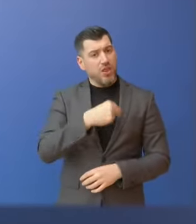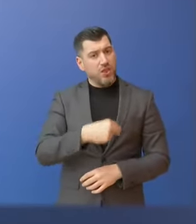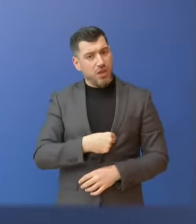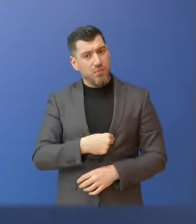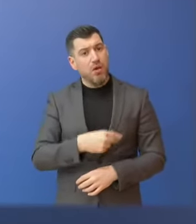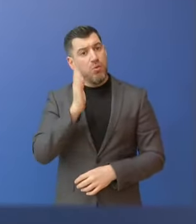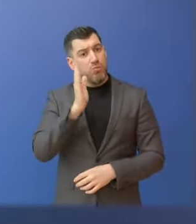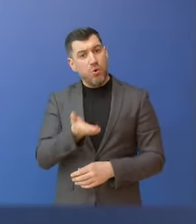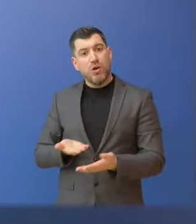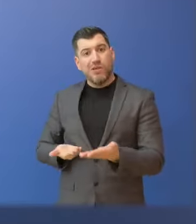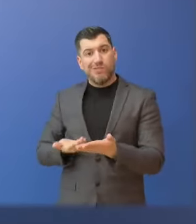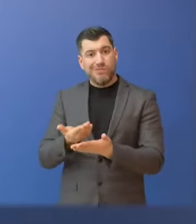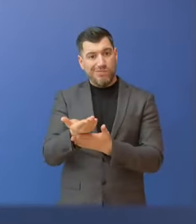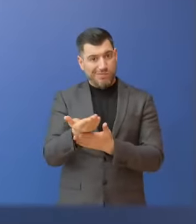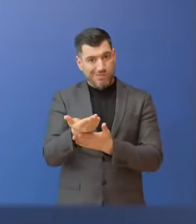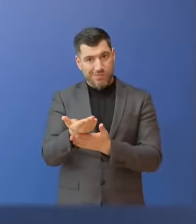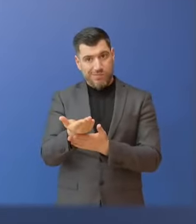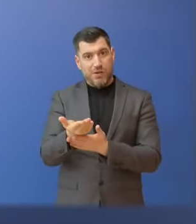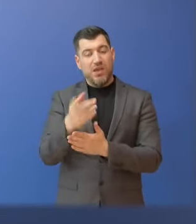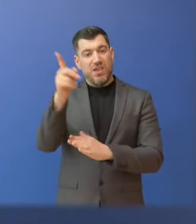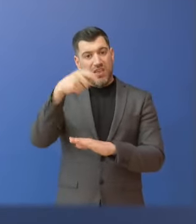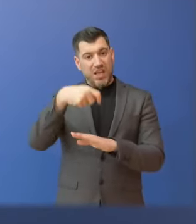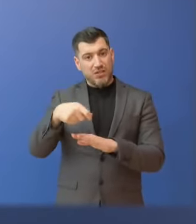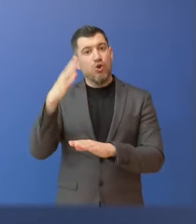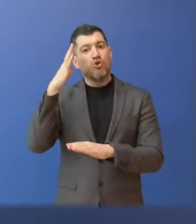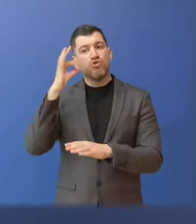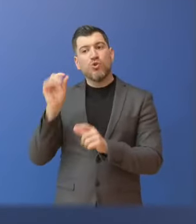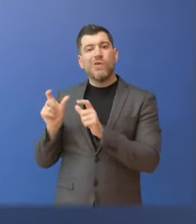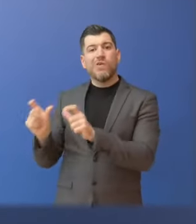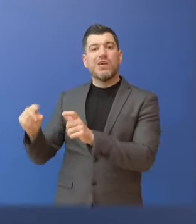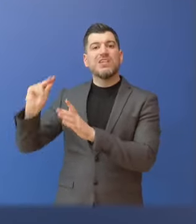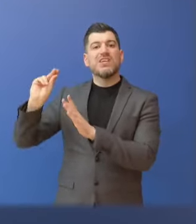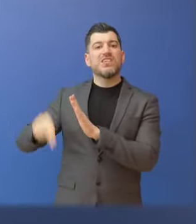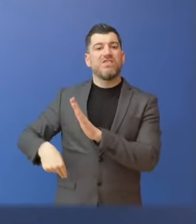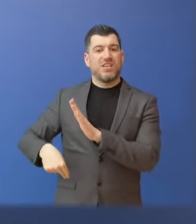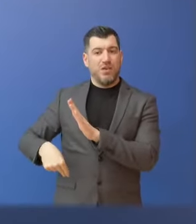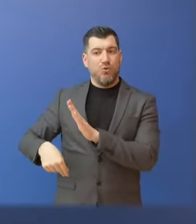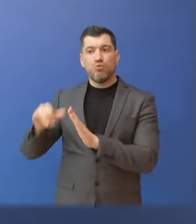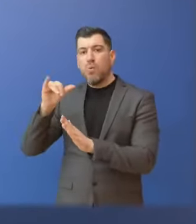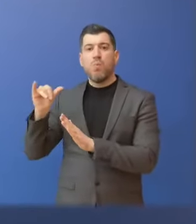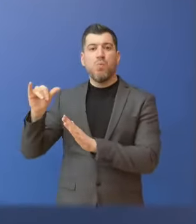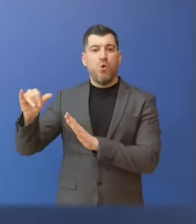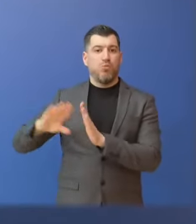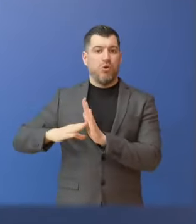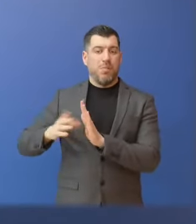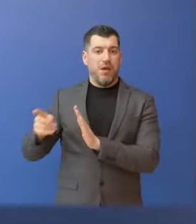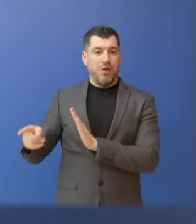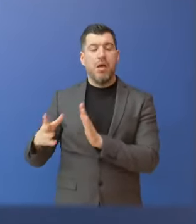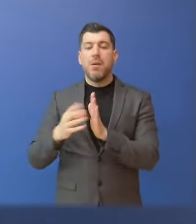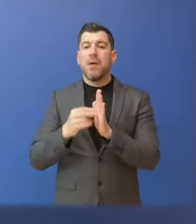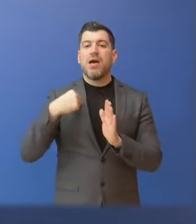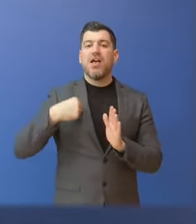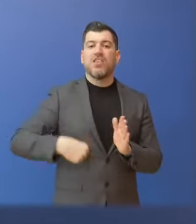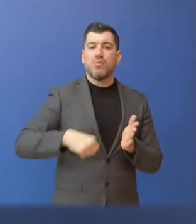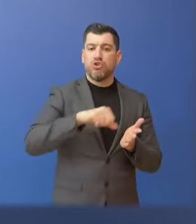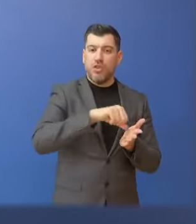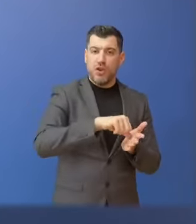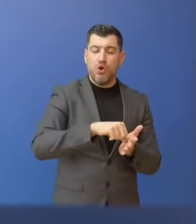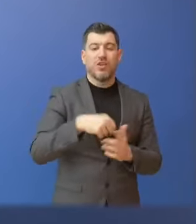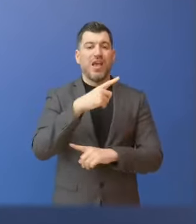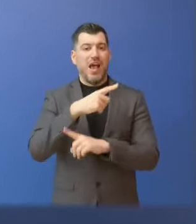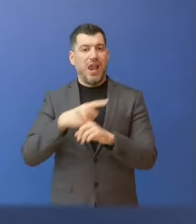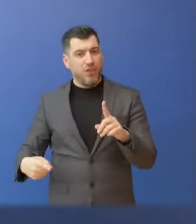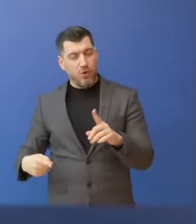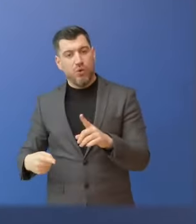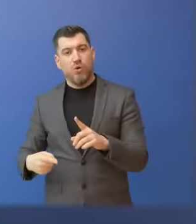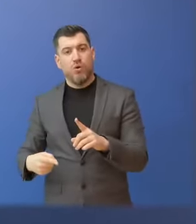πρωτόδικη απόφαση για τους συμβασιούχους χα χαρακτηριστικές είναι οι περιπτώσεις του των δήμων αθηναίων και χαλανδρίου ε και η